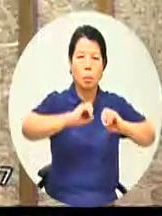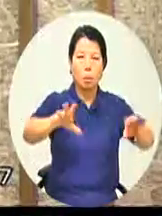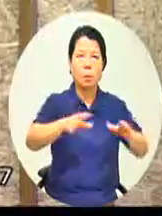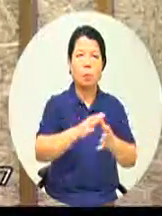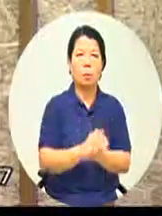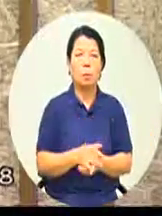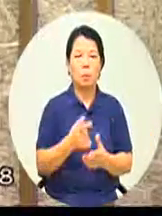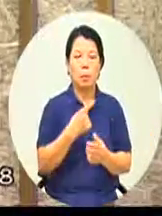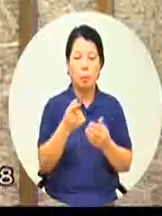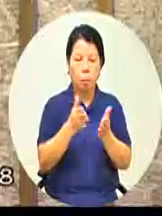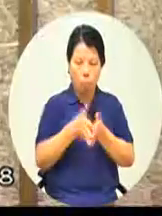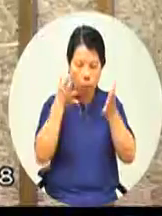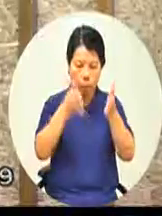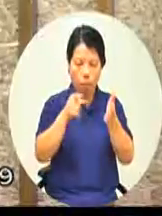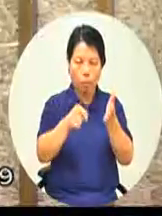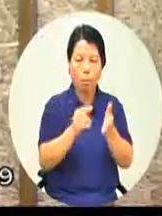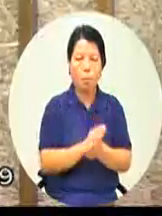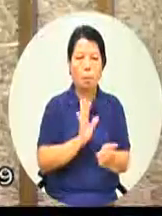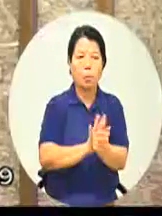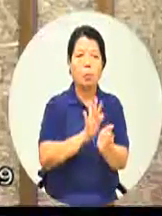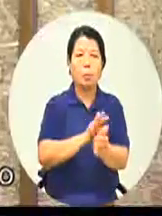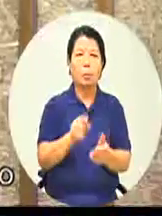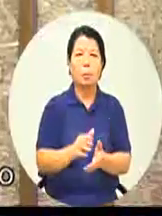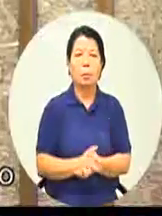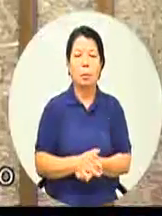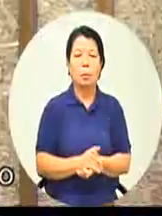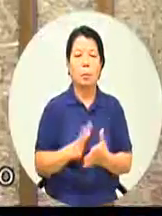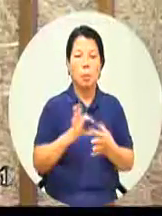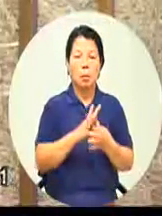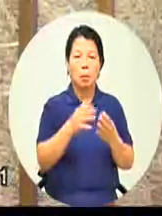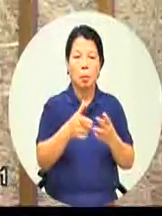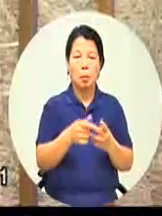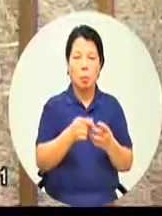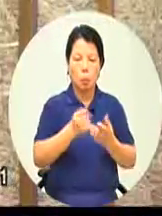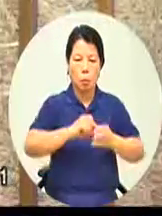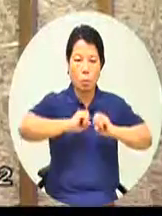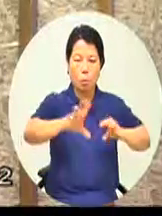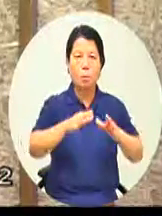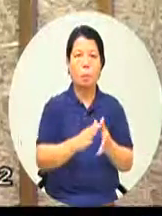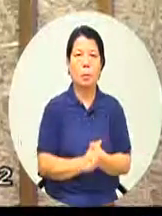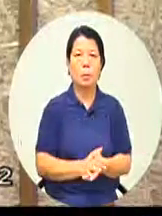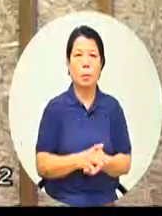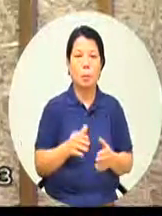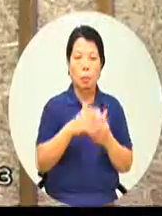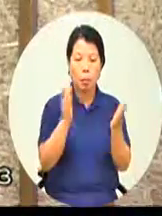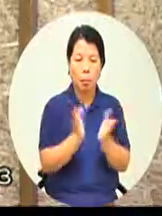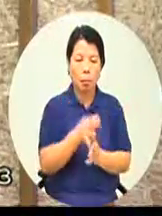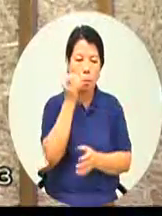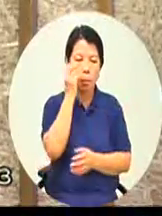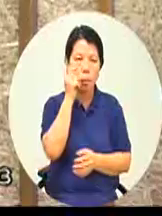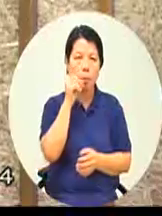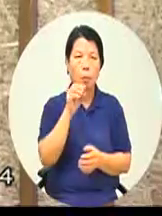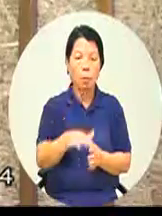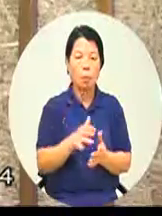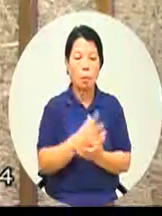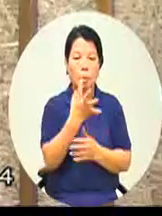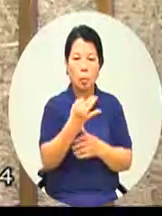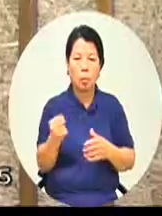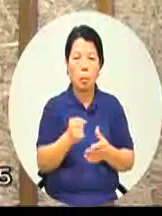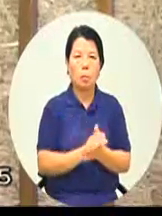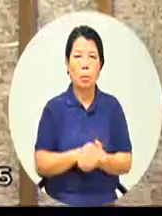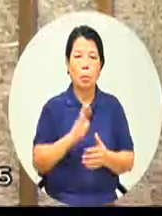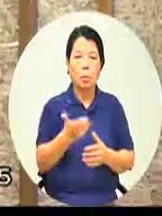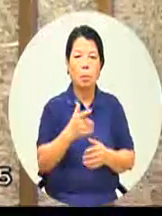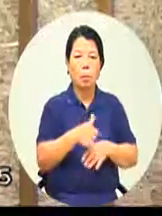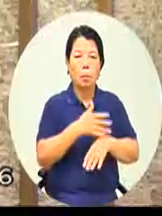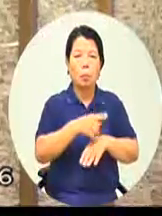导政策宣导等方面的协力，所以我这边会等跟议员报告说这边有一些观光上的数字的变化，但是我不